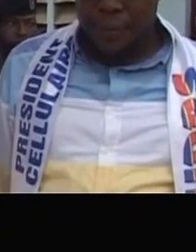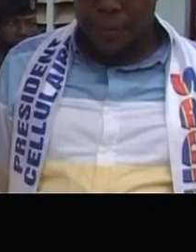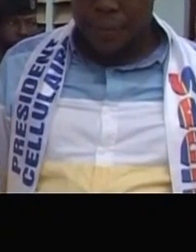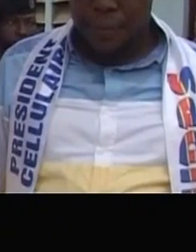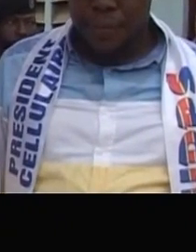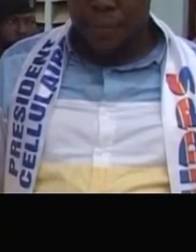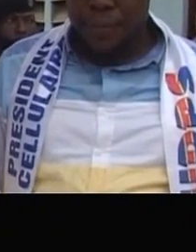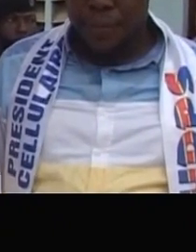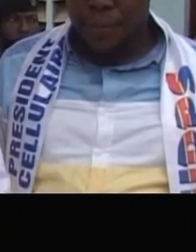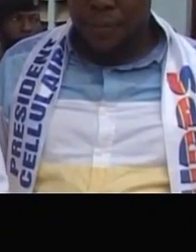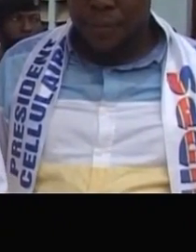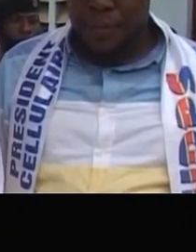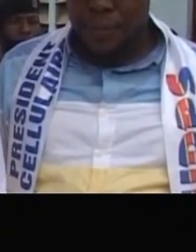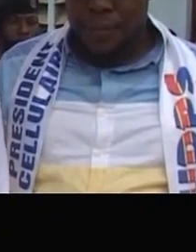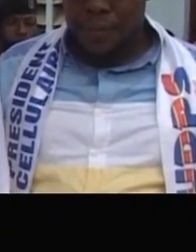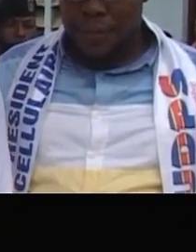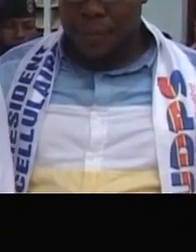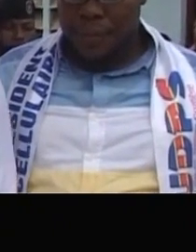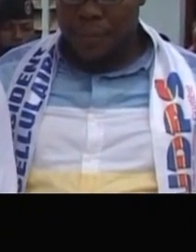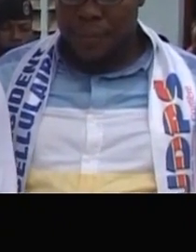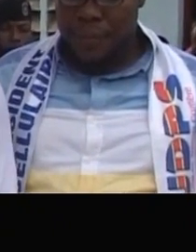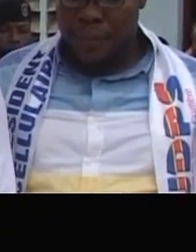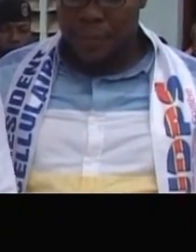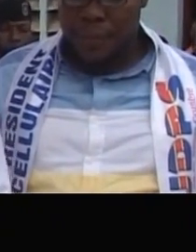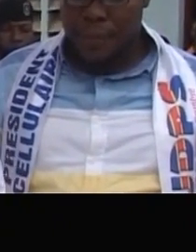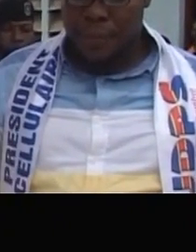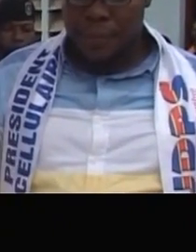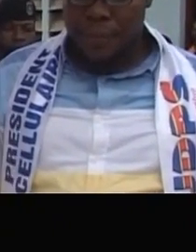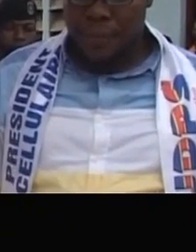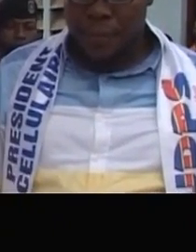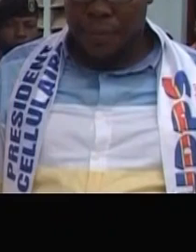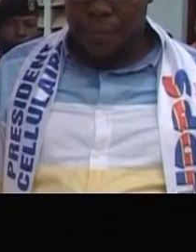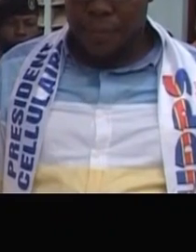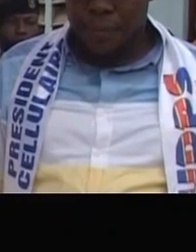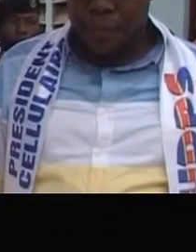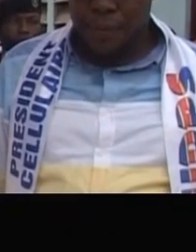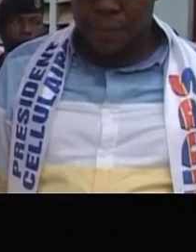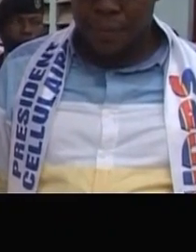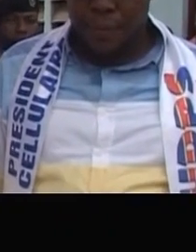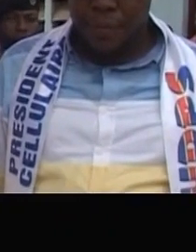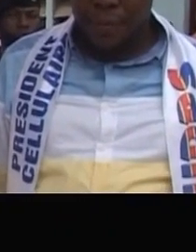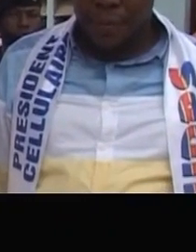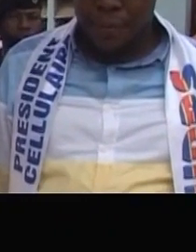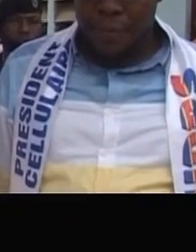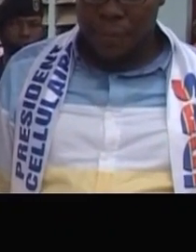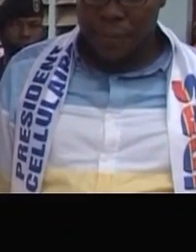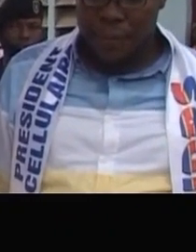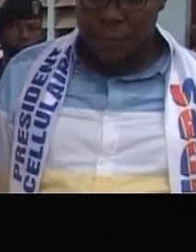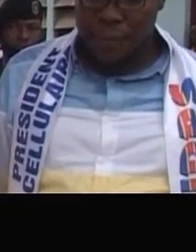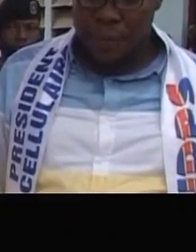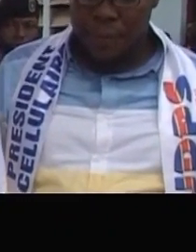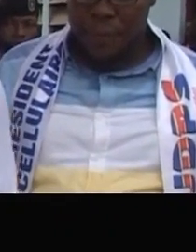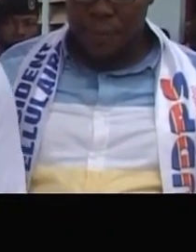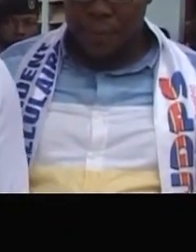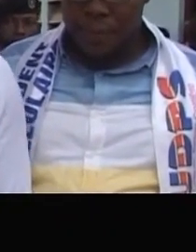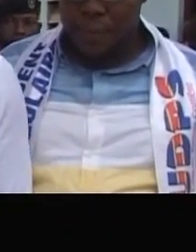les élus, nous pouvons faire pour redonner du sourire à notre population qui aujourd'hui est dans la misère à cause de toute la